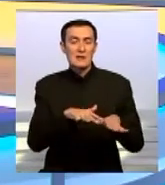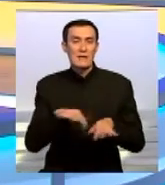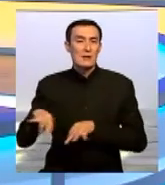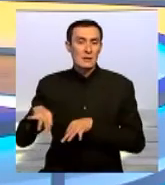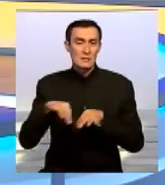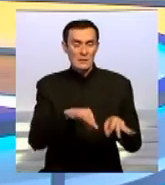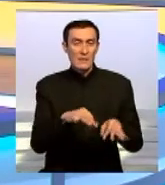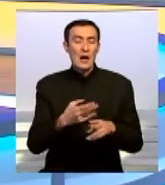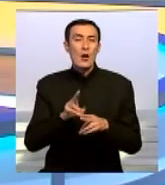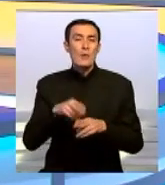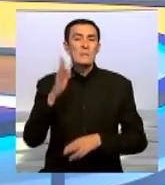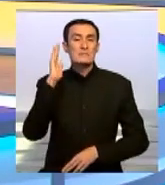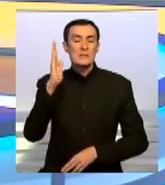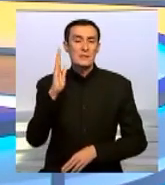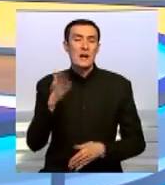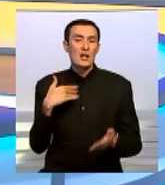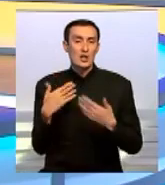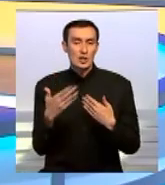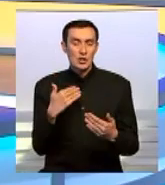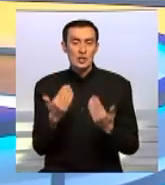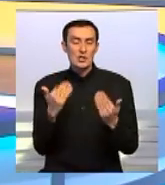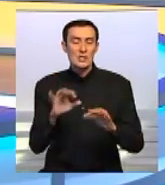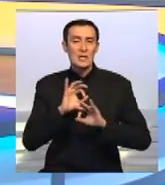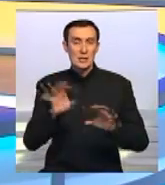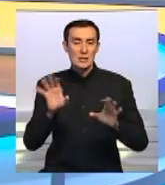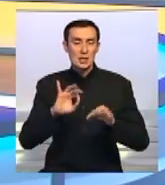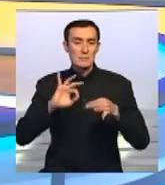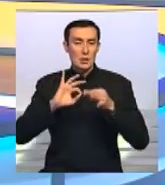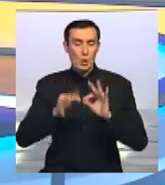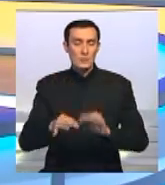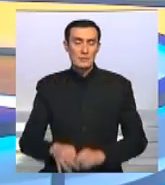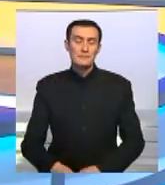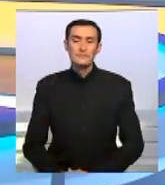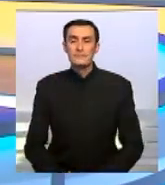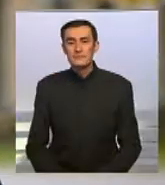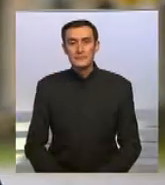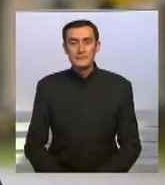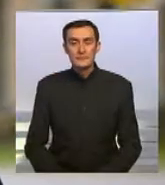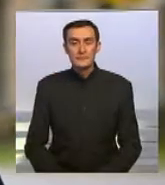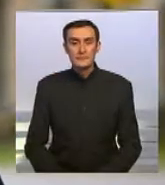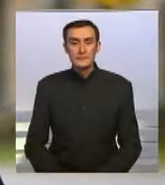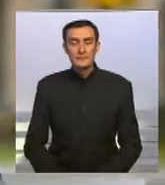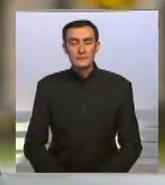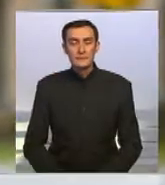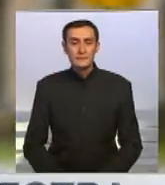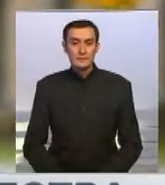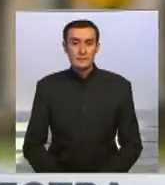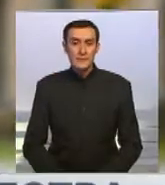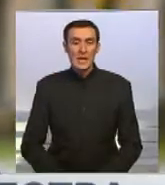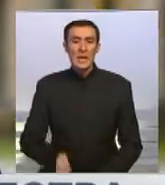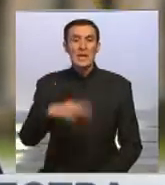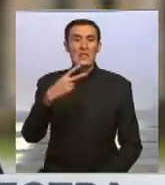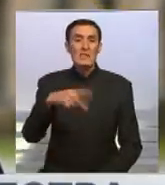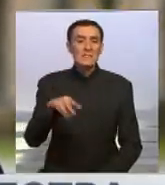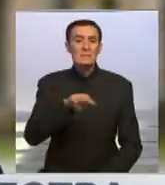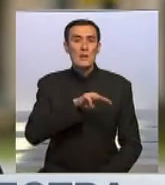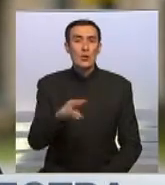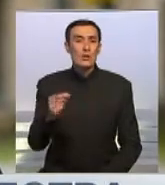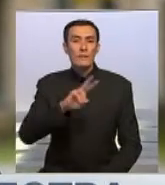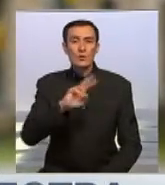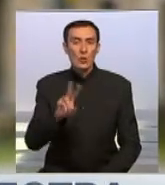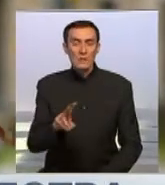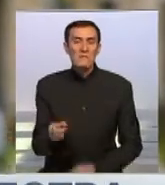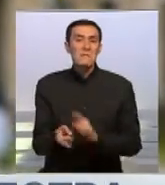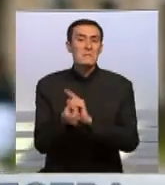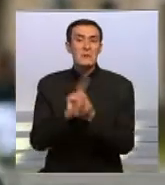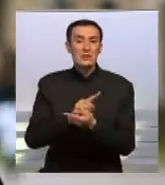коридора. О перспективах двусторонних отношений расскажет моя коллега Анна Панащук. 20 миллионов долларов вместо